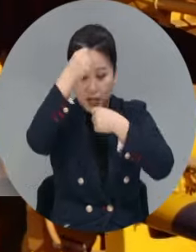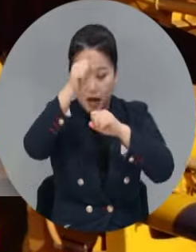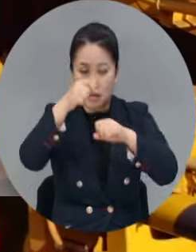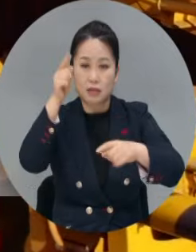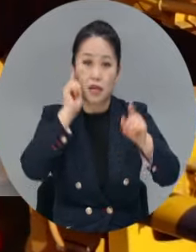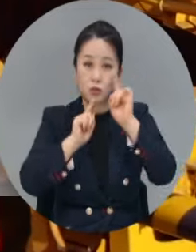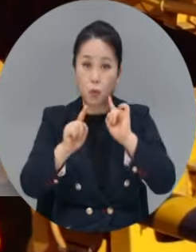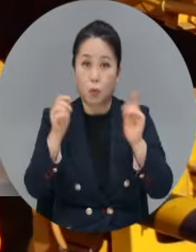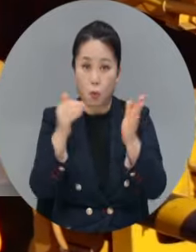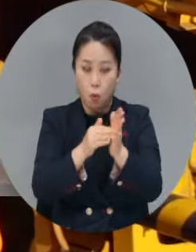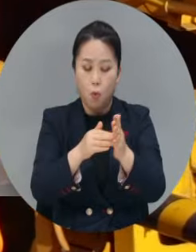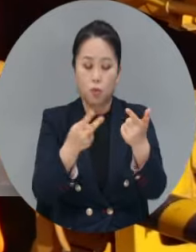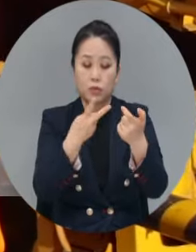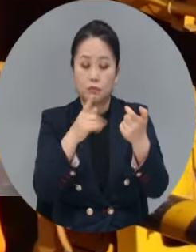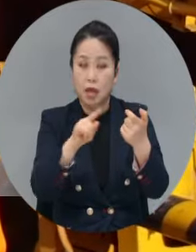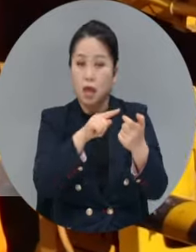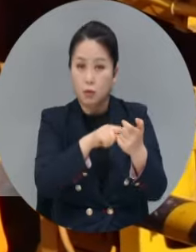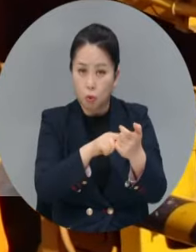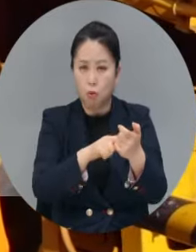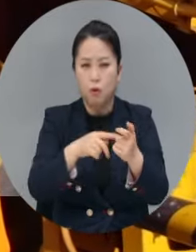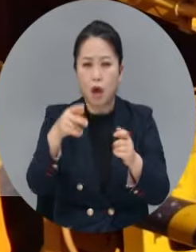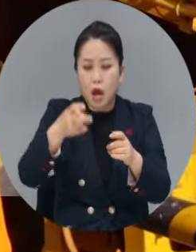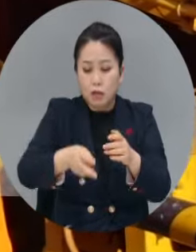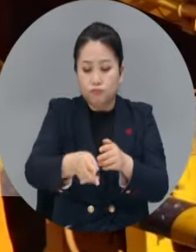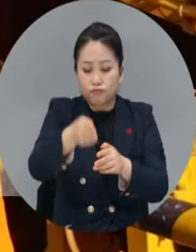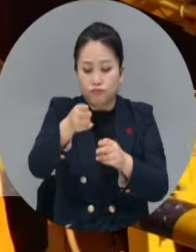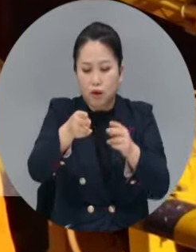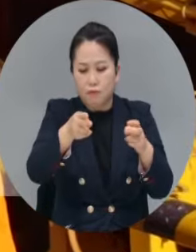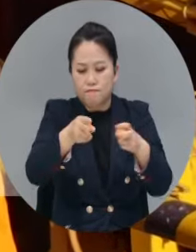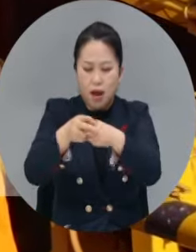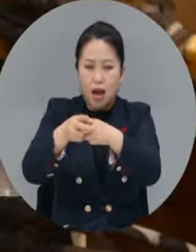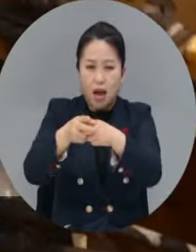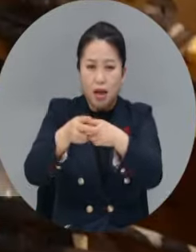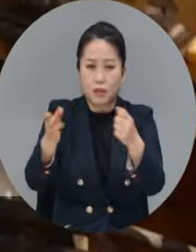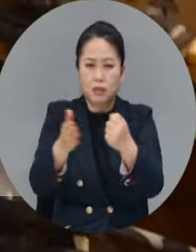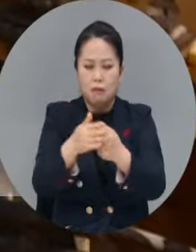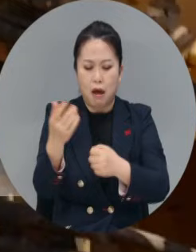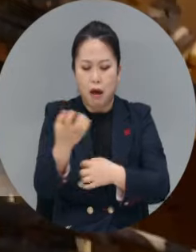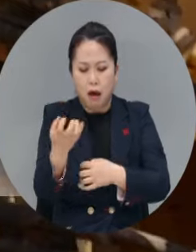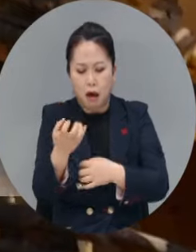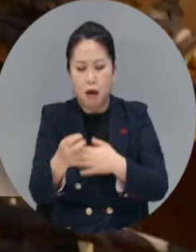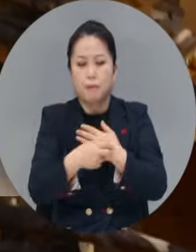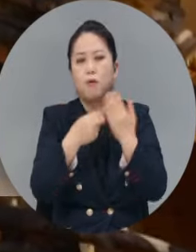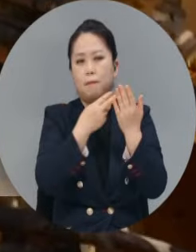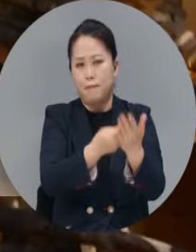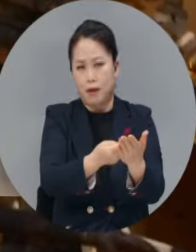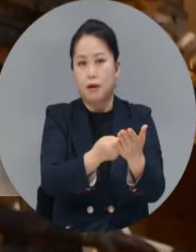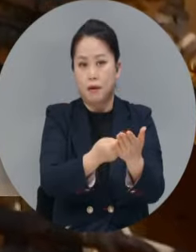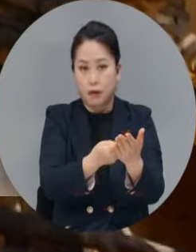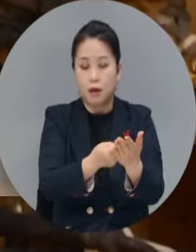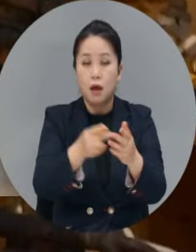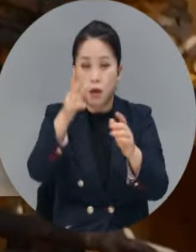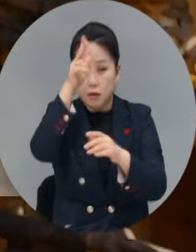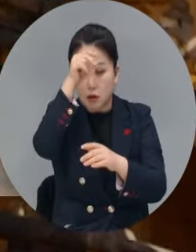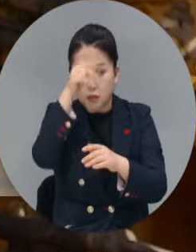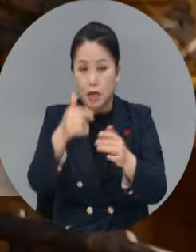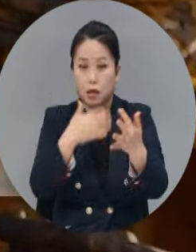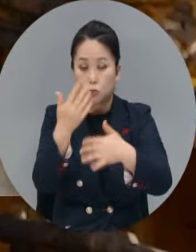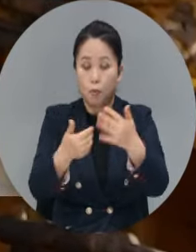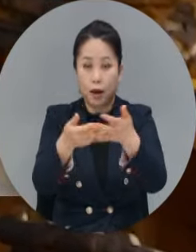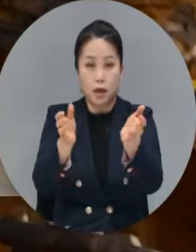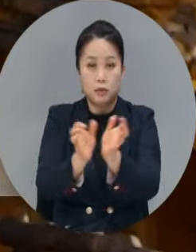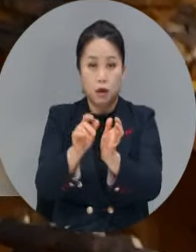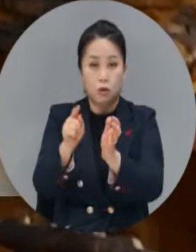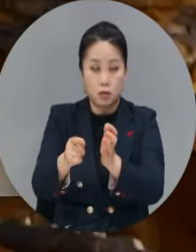다른 작업자 한 명도 크레인 옆쪽에 끼면서 통증을 호소해 병원으로 옮겨졌습니다 경찰과 소방 당국은